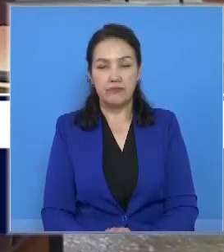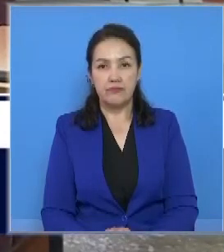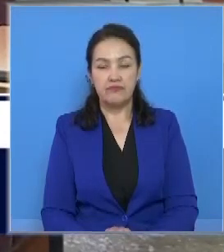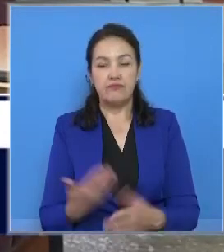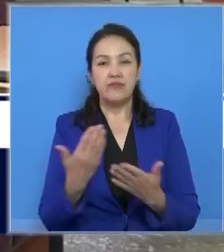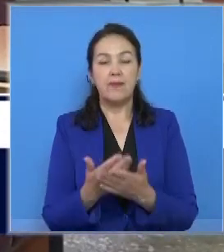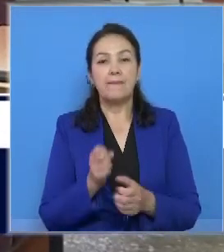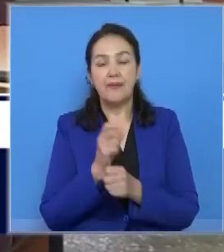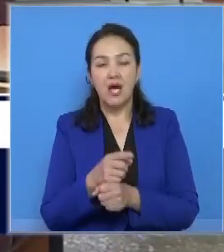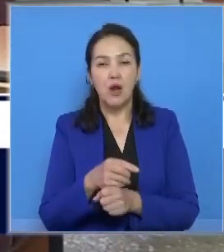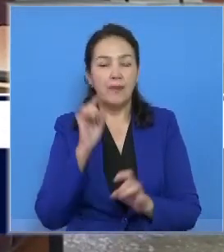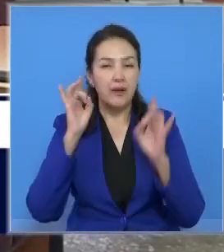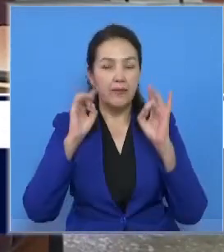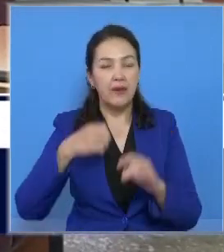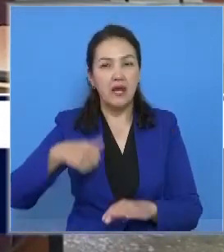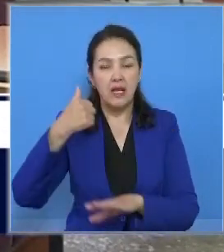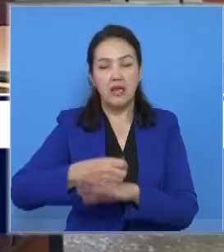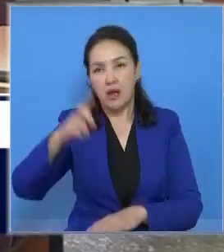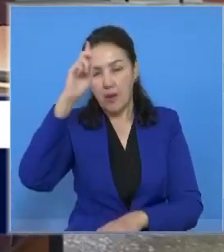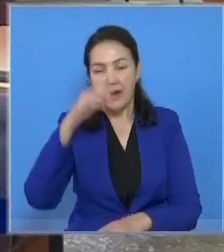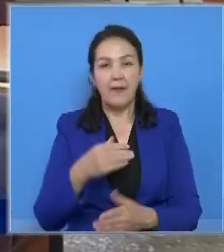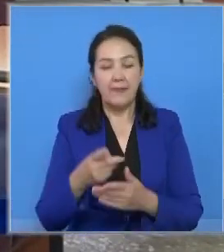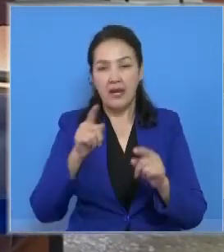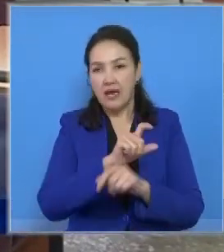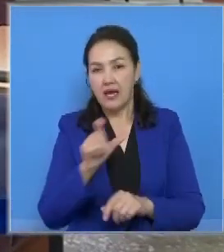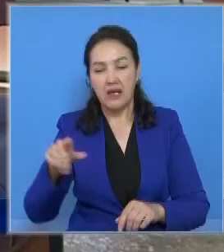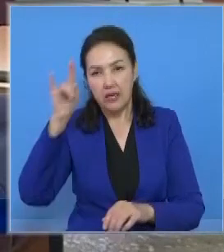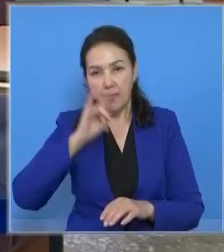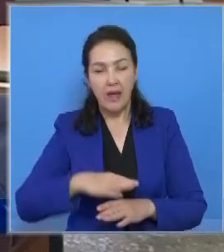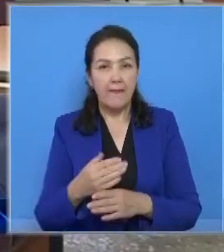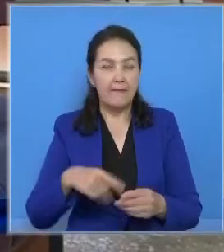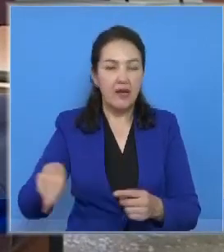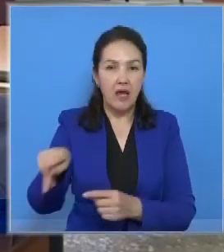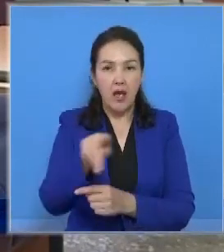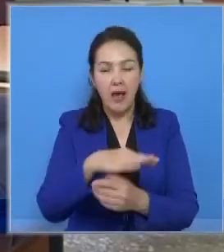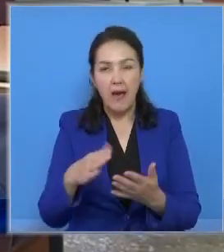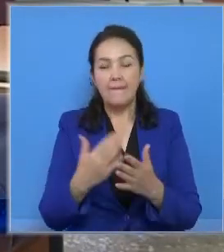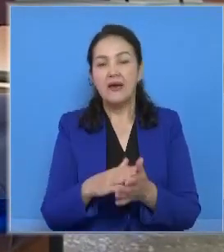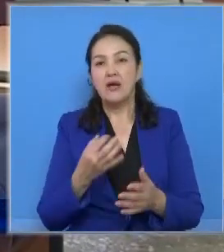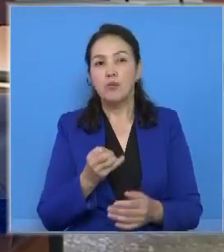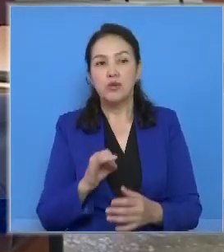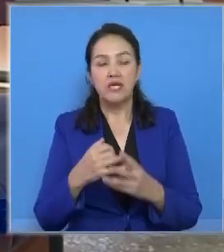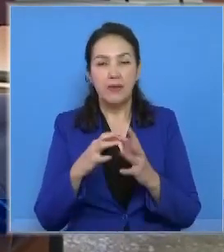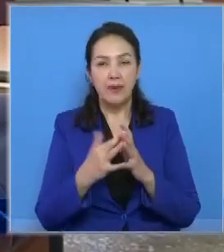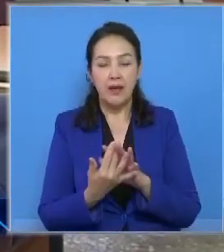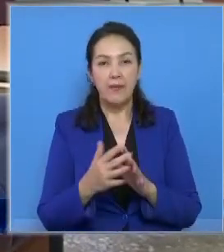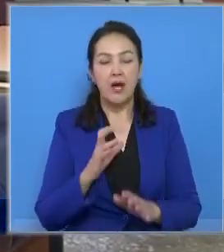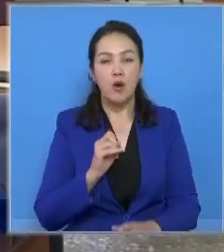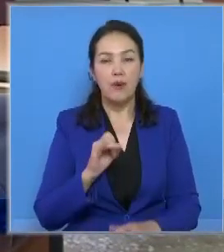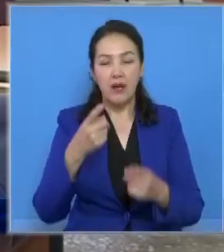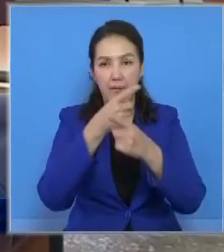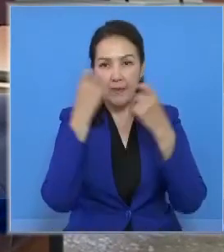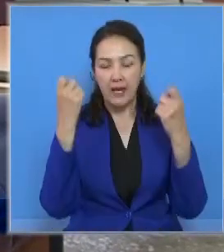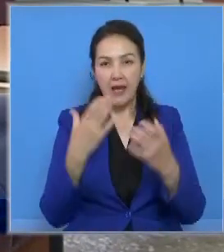В рамках поручения, озвученного главой государства, послания народу Казахстана, мы объезжаем все сельские округа и населенные пункты в рамках